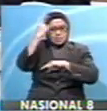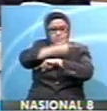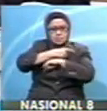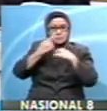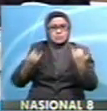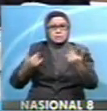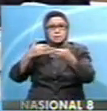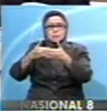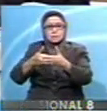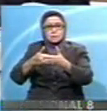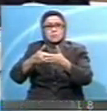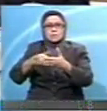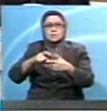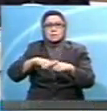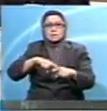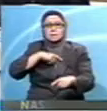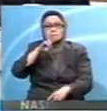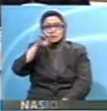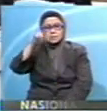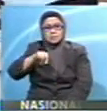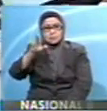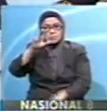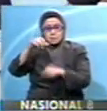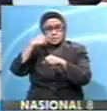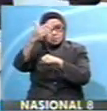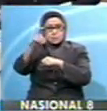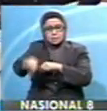perlu merujuk kepada kerajaan Negeri terlebih